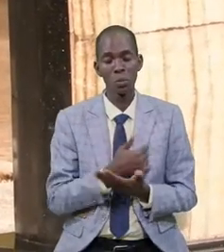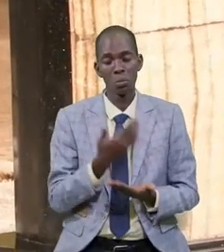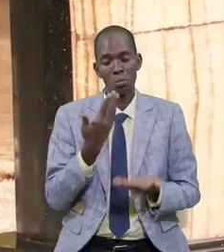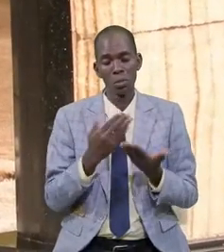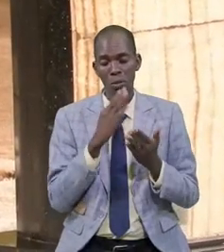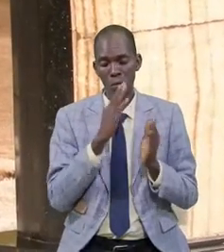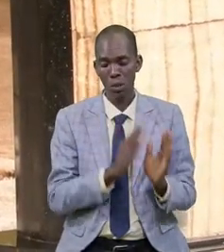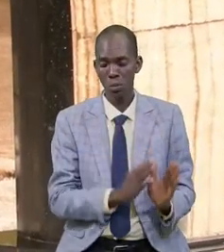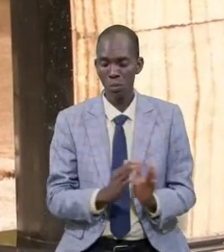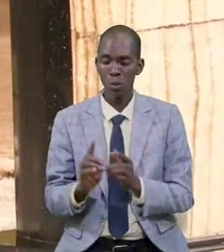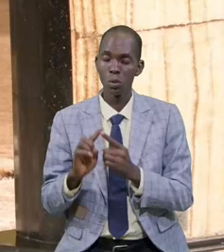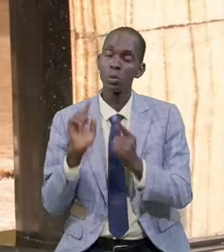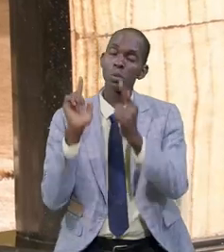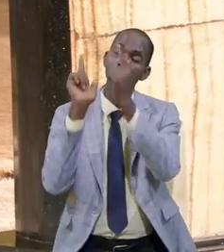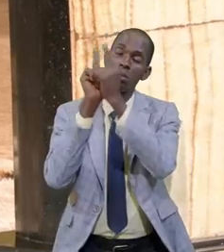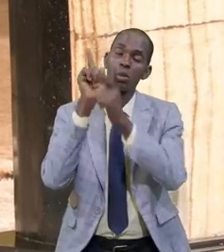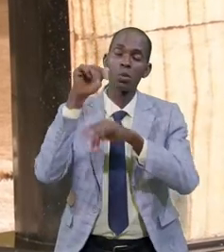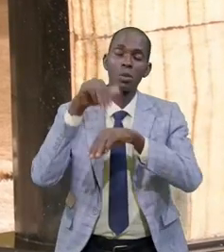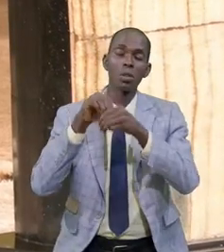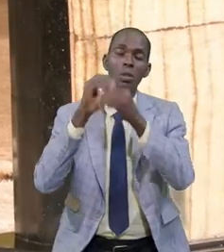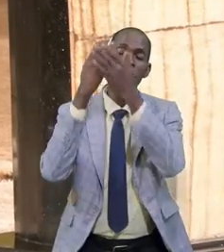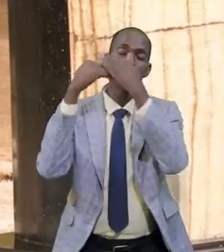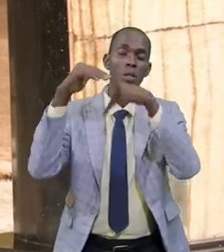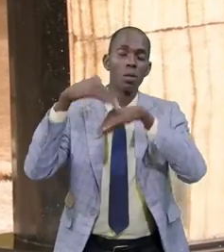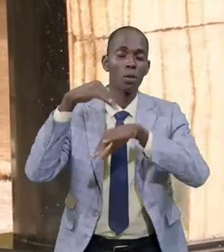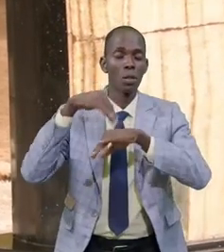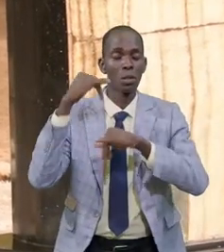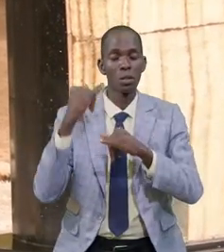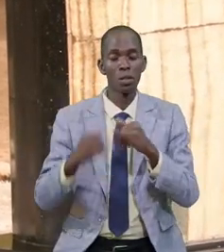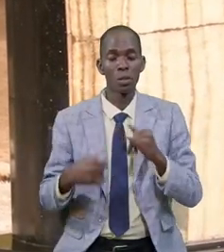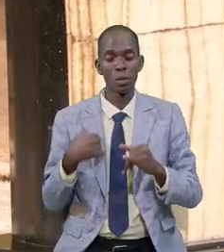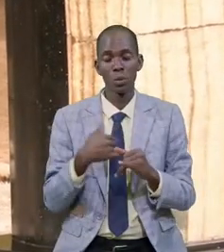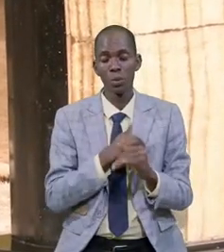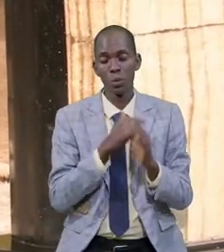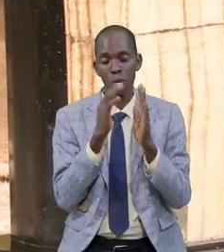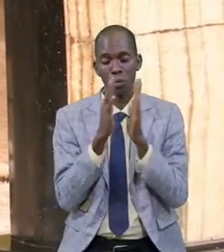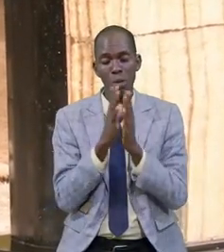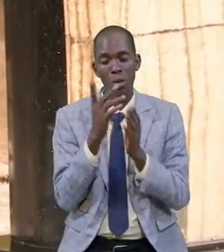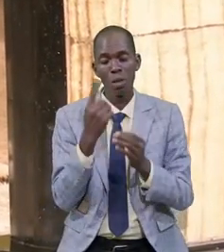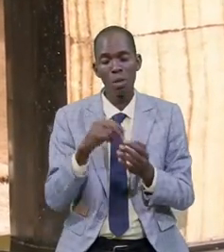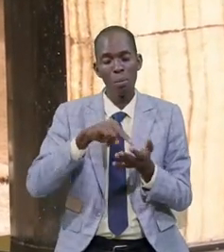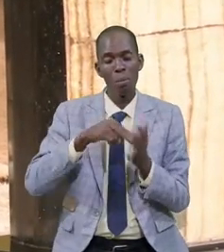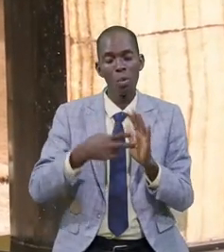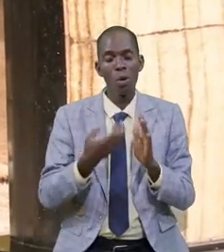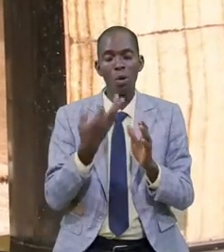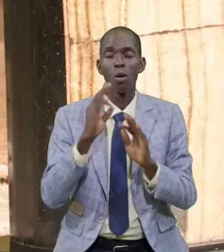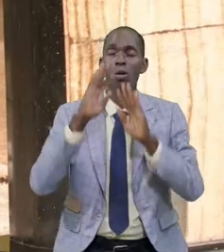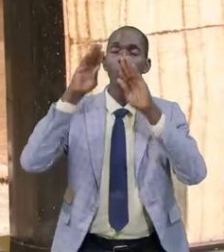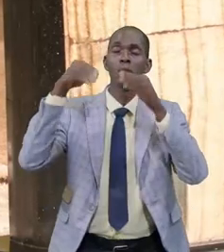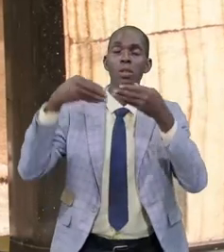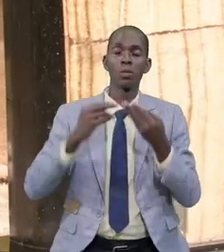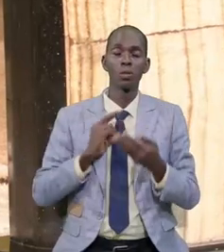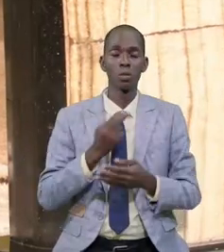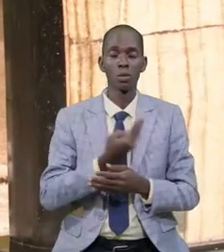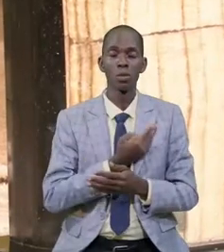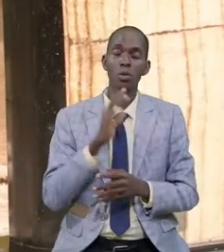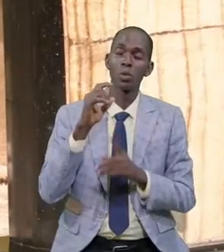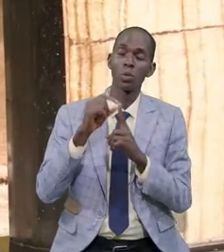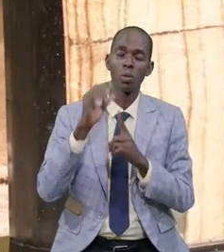à te rencontrer au ciel. Finalement, nous prions que l'objectif de nous donner la parole